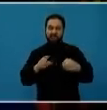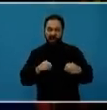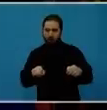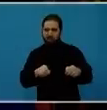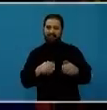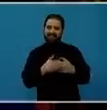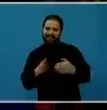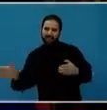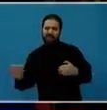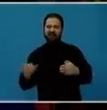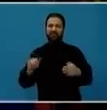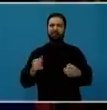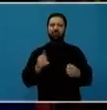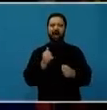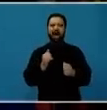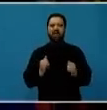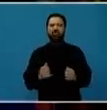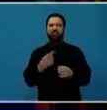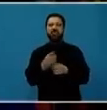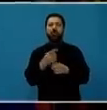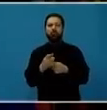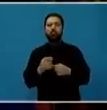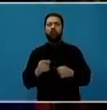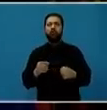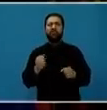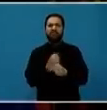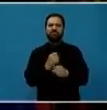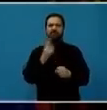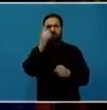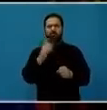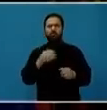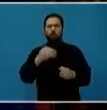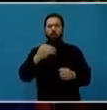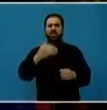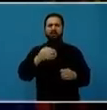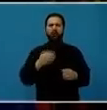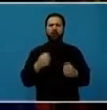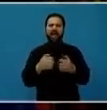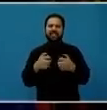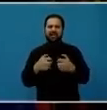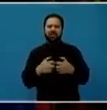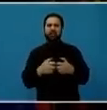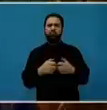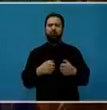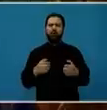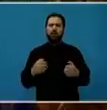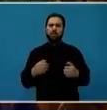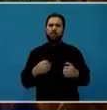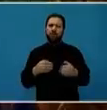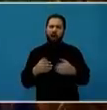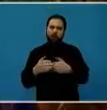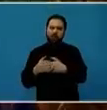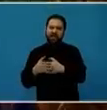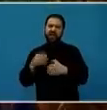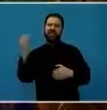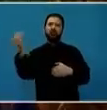Și acest lucru îl putem face printr-un continuu exercițiu, printr-o continuă apropiere de Dumnezeu prin